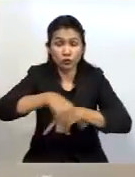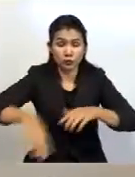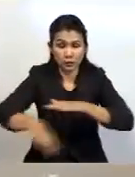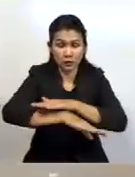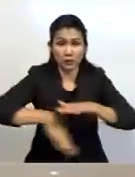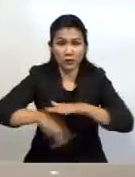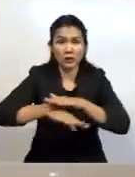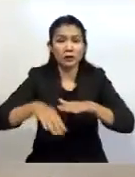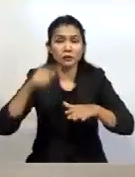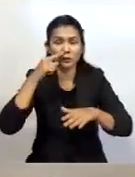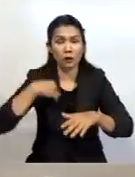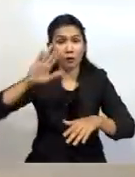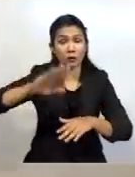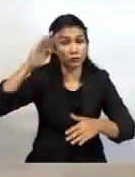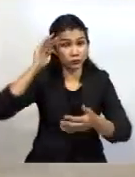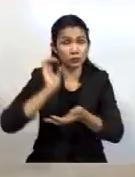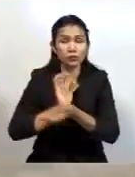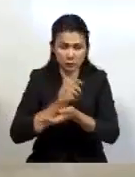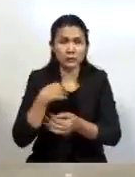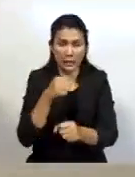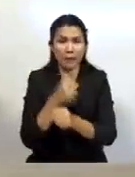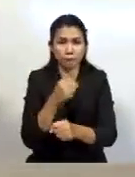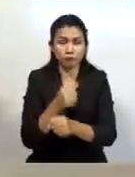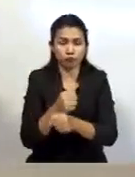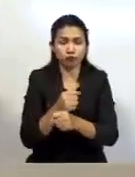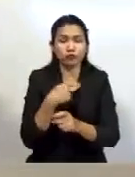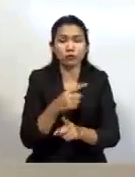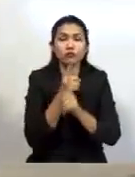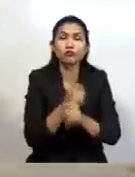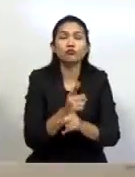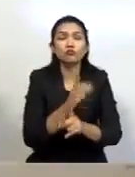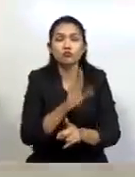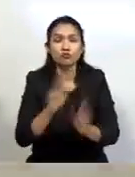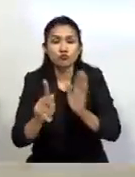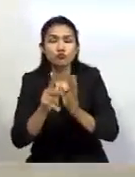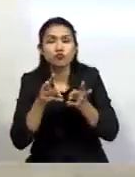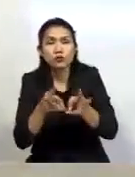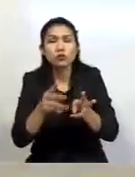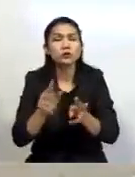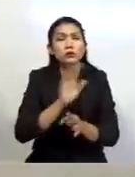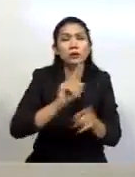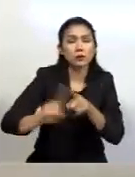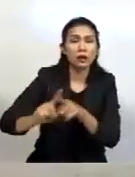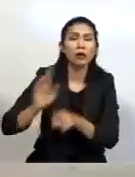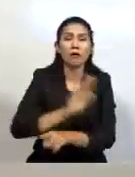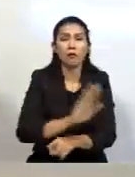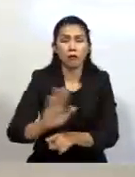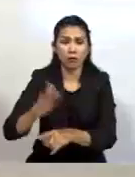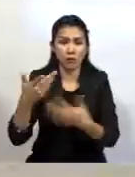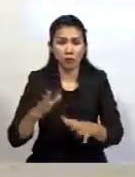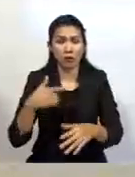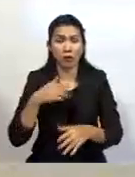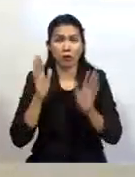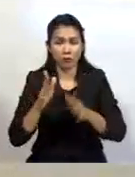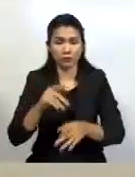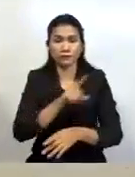าน3สำนักงานตำรวจแห่งชาติก็ยังคงปฏิบัติหน้าที่ตามกระบวนการและขั้นตอนของกฎหมายรวมทั้งพนักงานของทางศูนย์เข้า